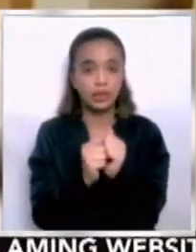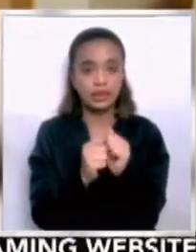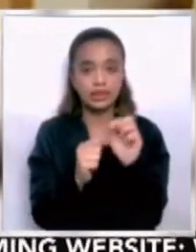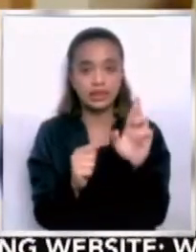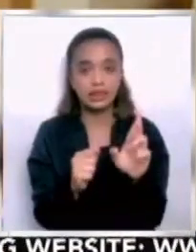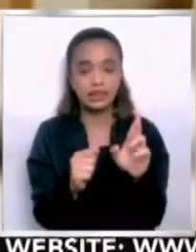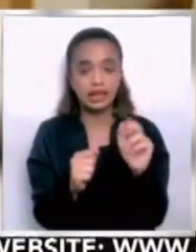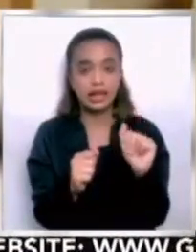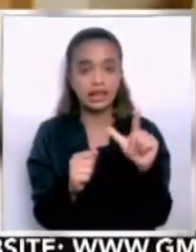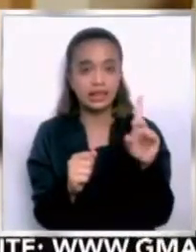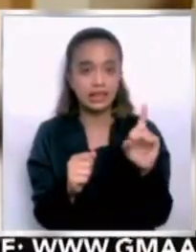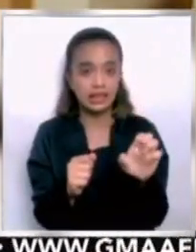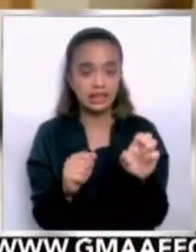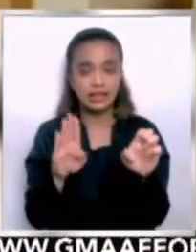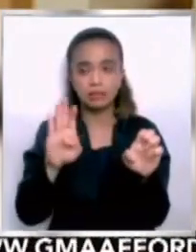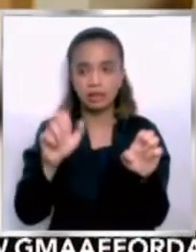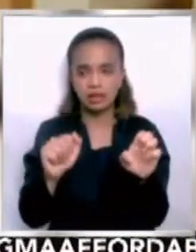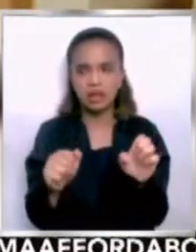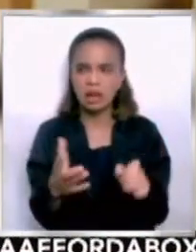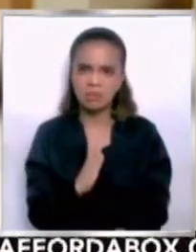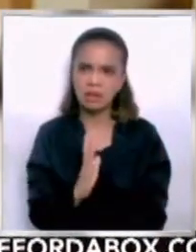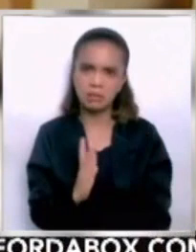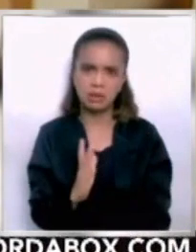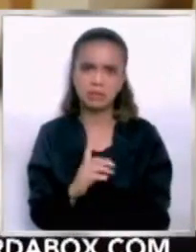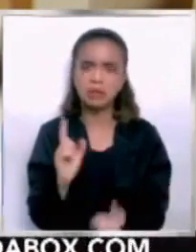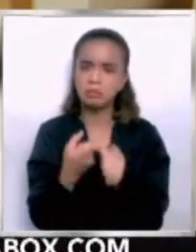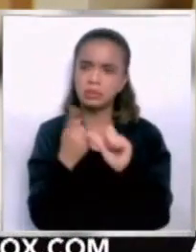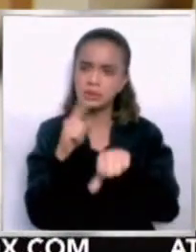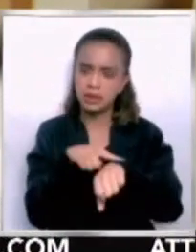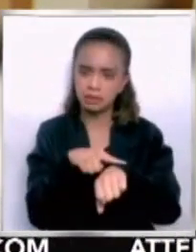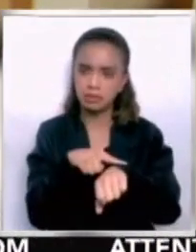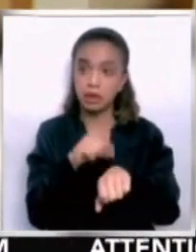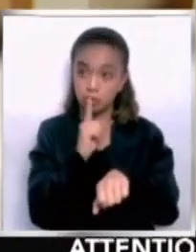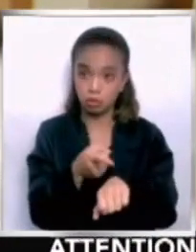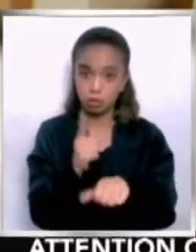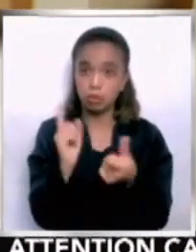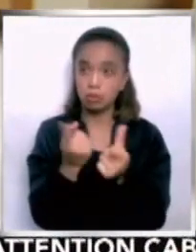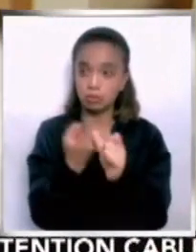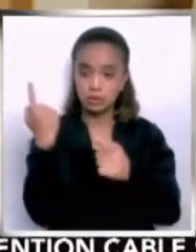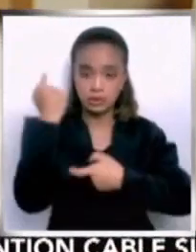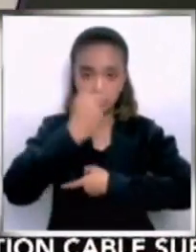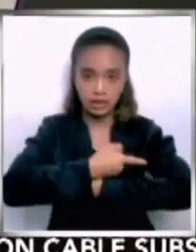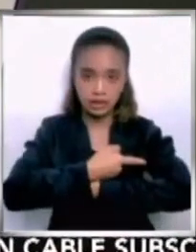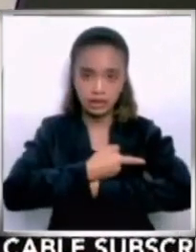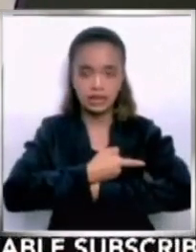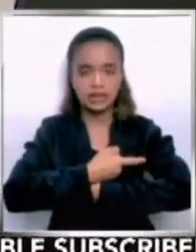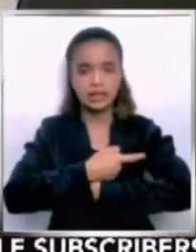time namin magkaka-work, nung first day namin actually, parang puro chikahan agad kami.